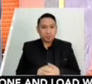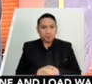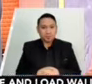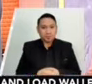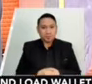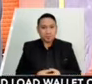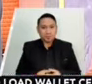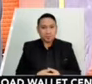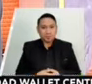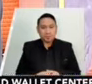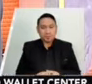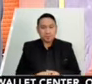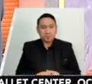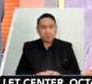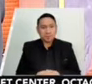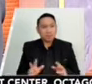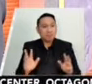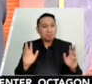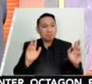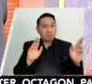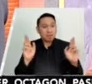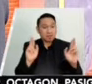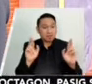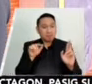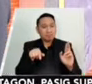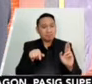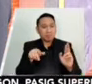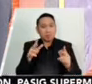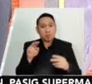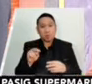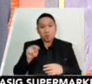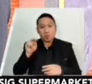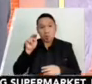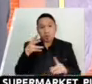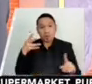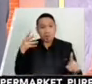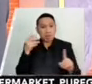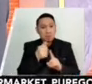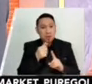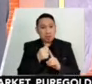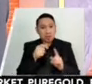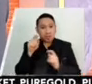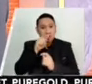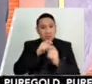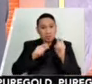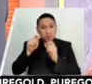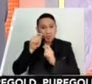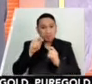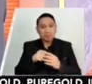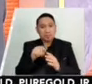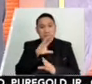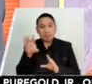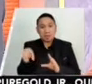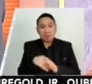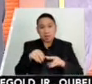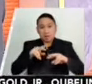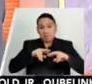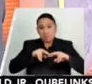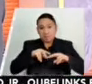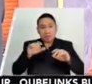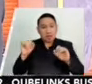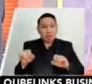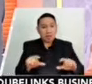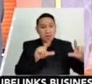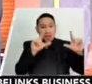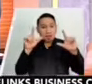nakahanda ng mga lalawigan sa Norte sa posibleng epekto ng bagyong hener kabilang diyan ng Pangasinan at live mula sa Dagupan City